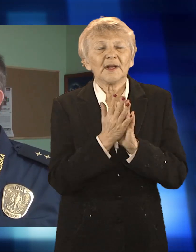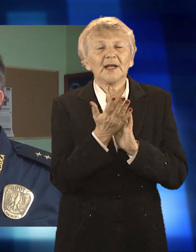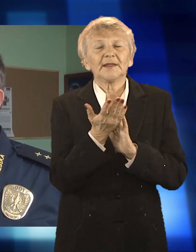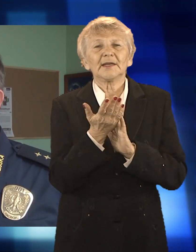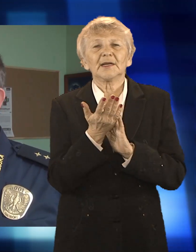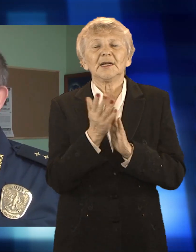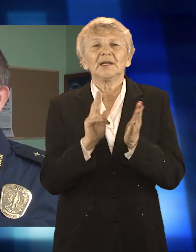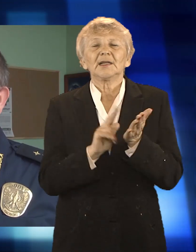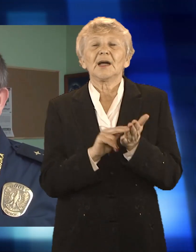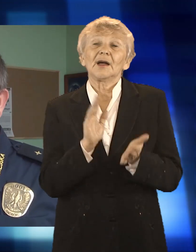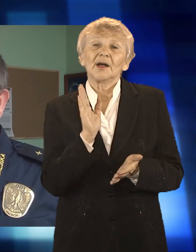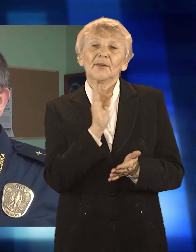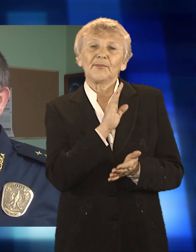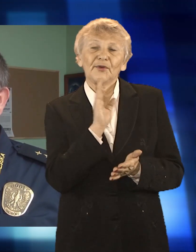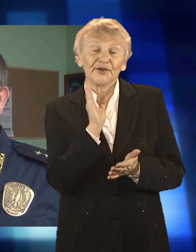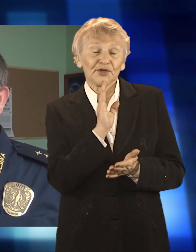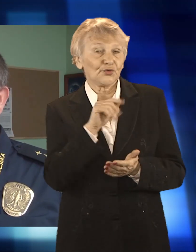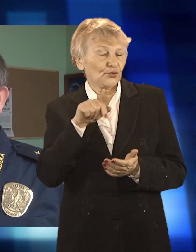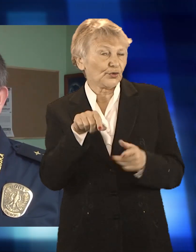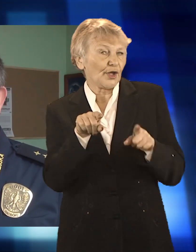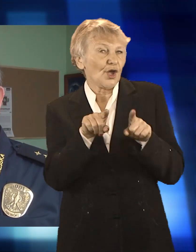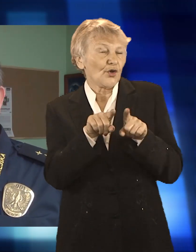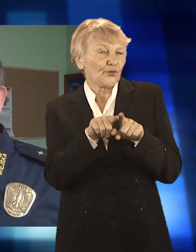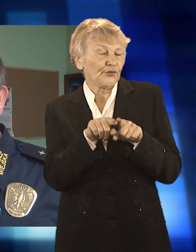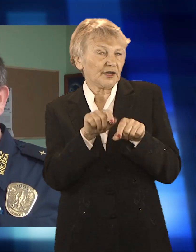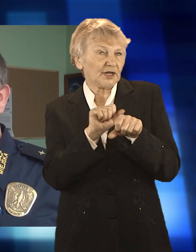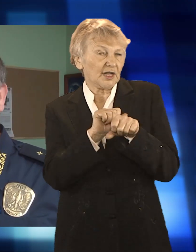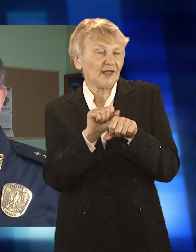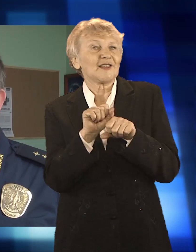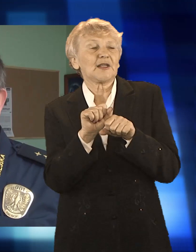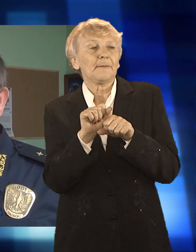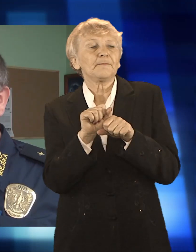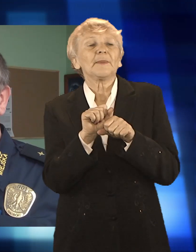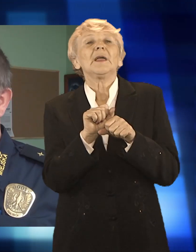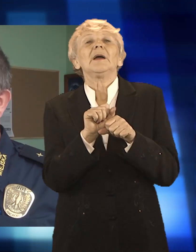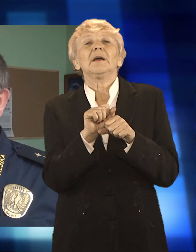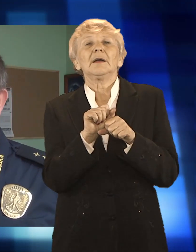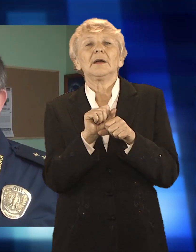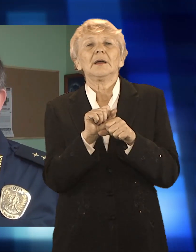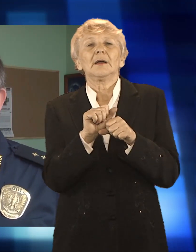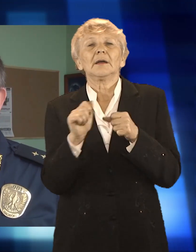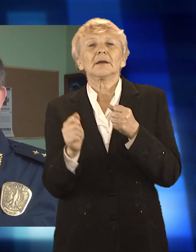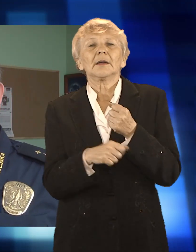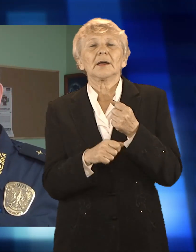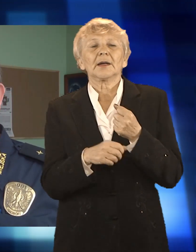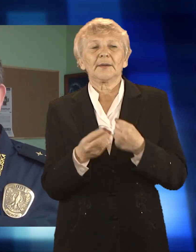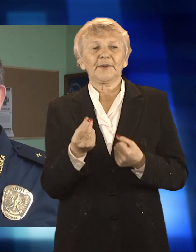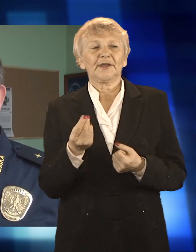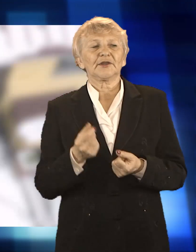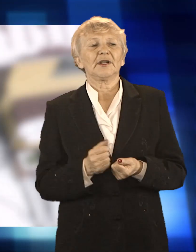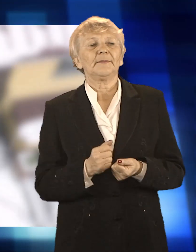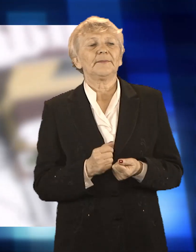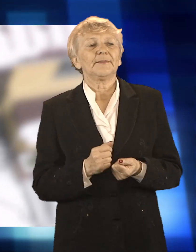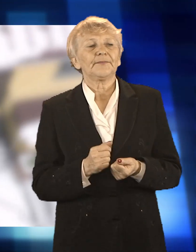odpadów na wolnym powietrzu. Jak najbardziej strażnicy tutaj nakładają mandaty w wyjątkowych sytuacjach, naprawdę wyjątkowych, stosują